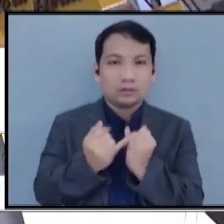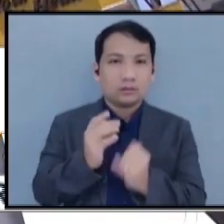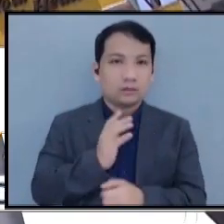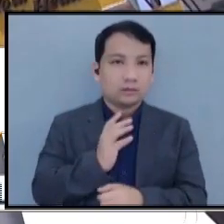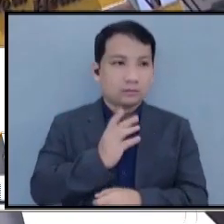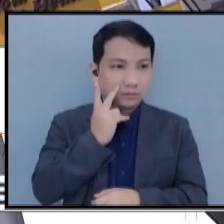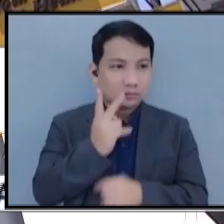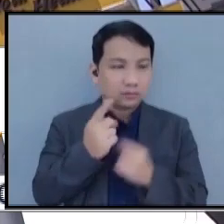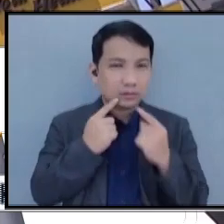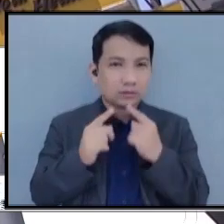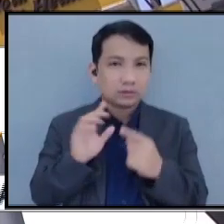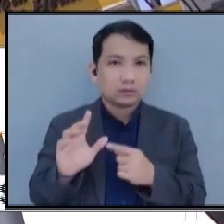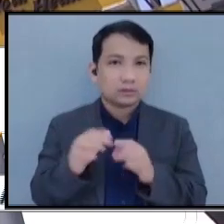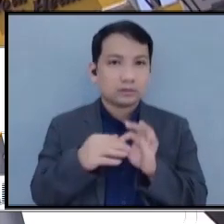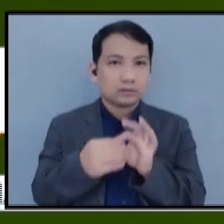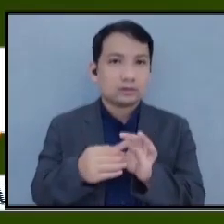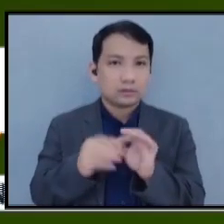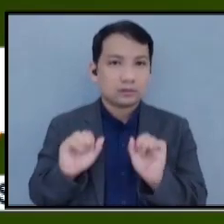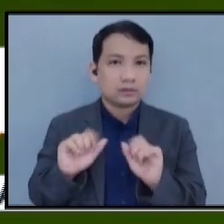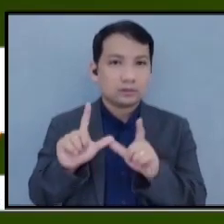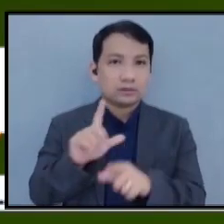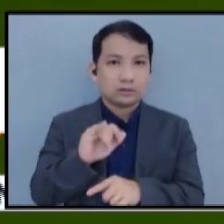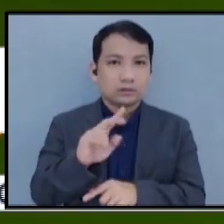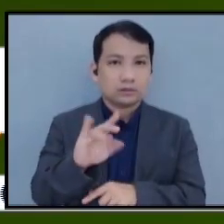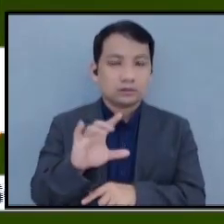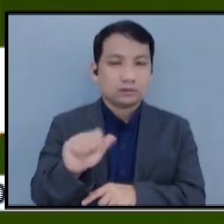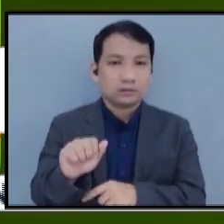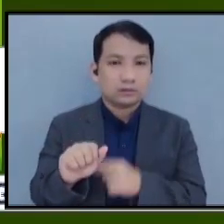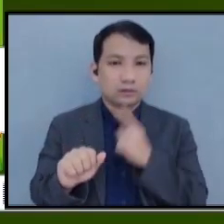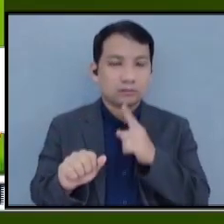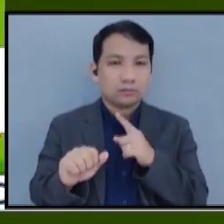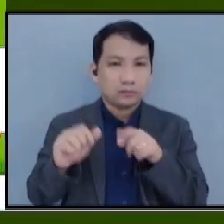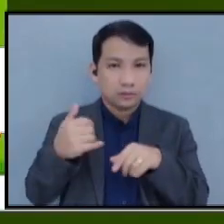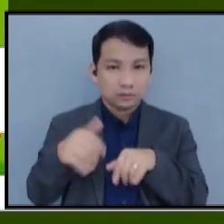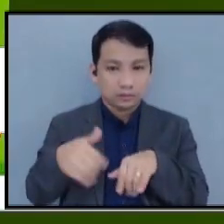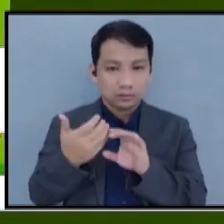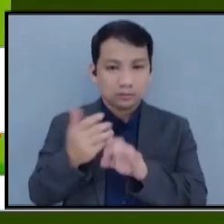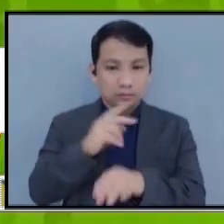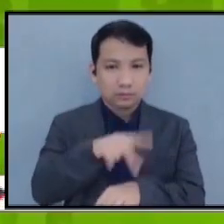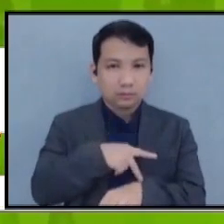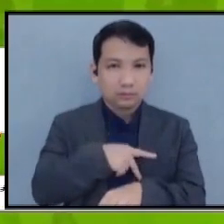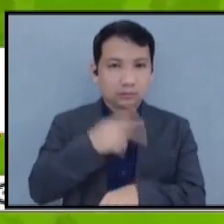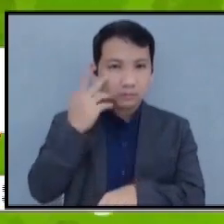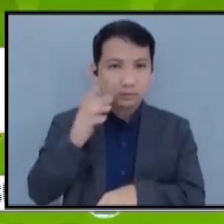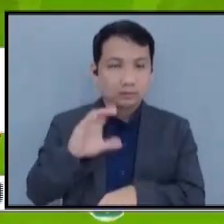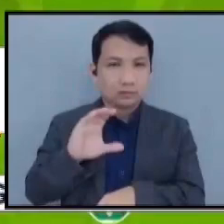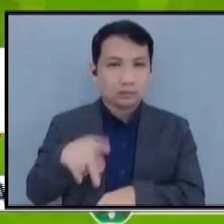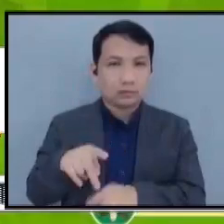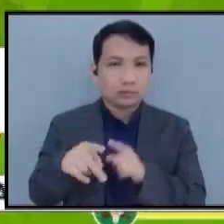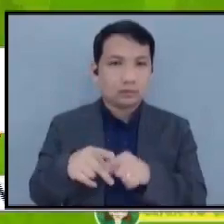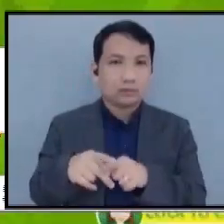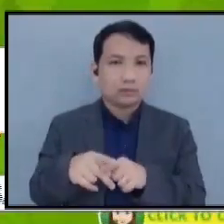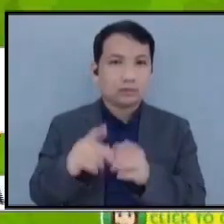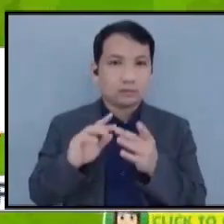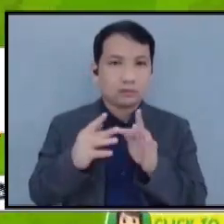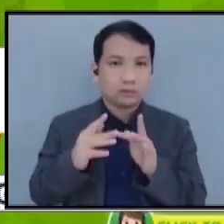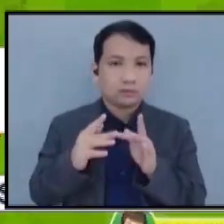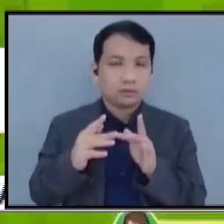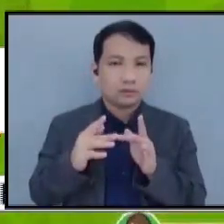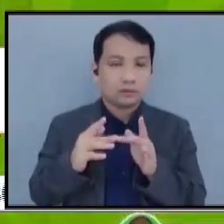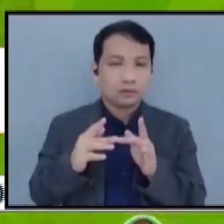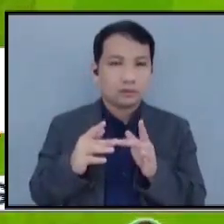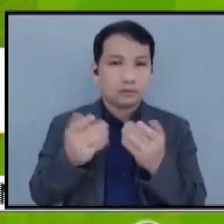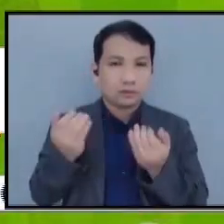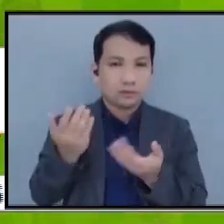silang live Agents sa pamamagitan ng personal computer O Smartphone na may internet connection maari ring mag-request